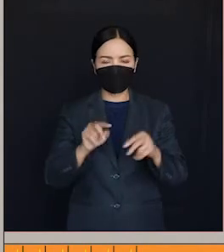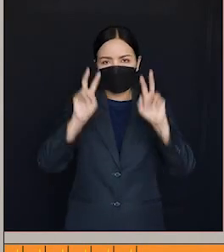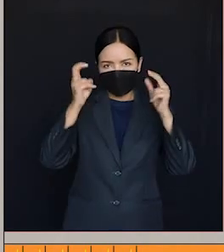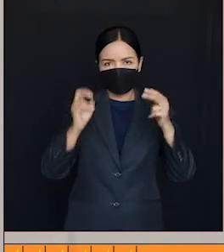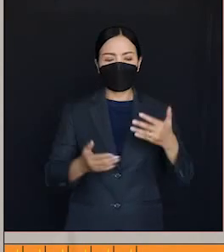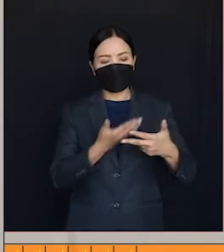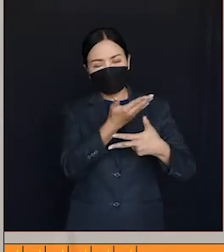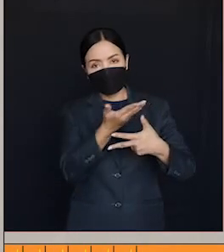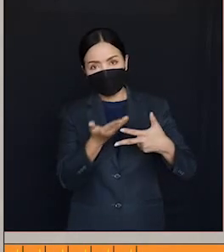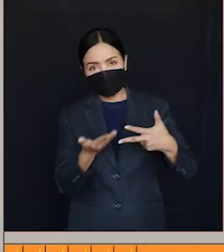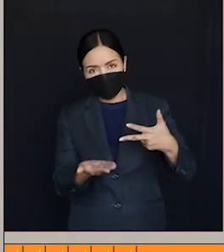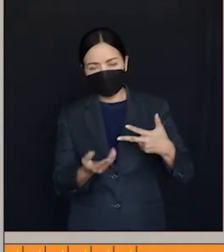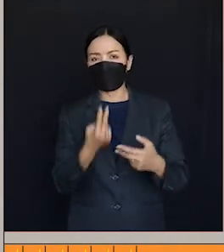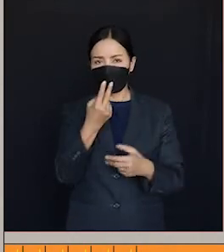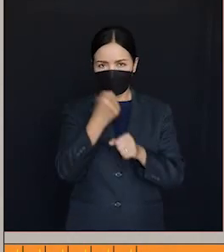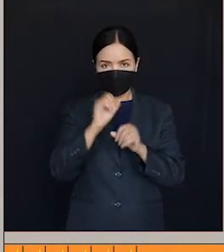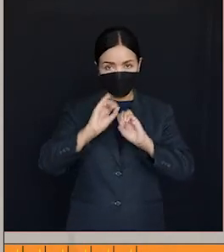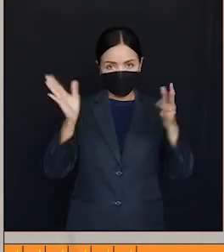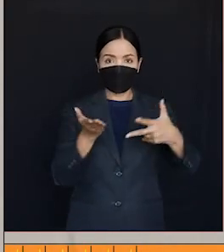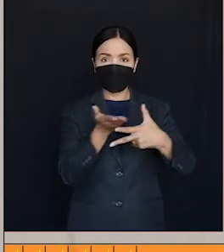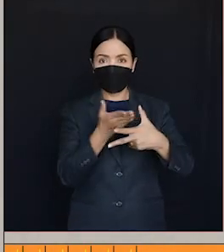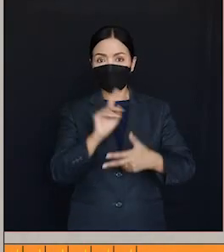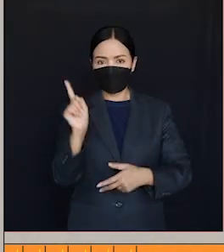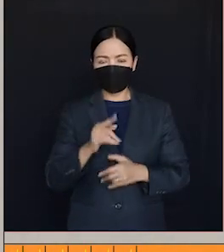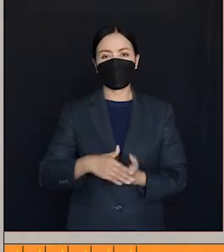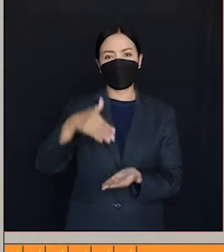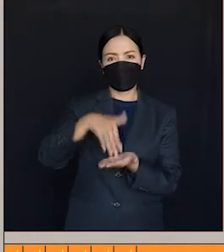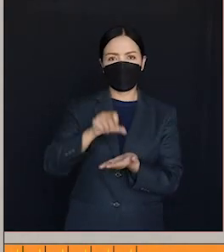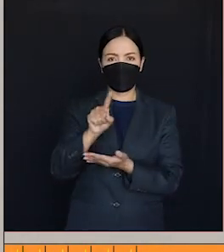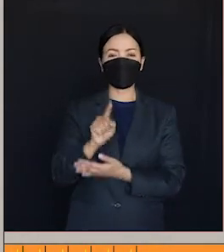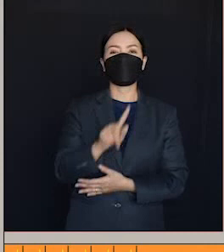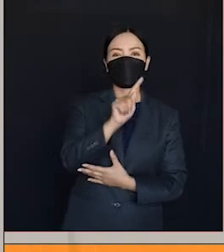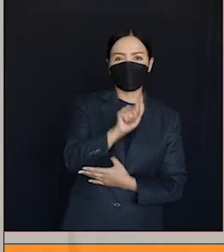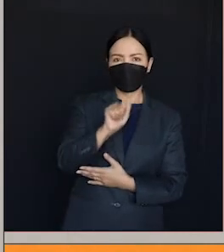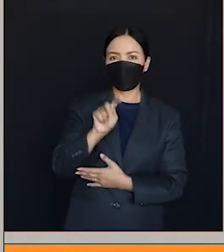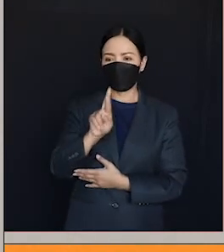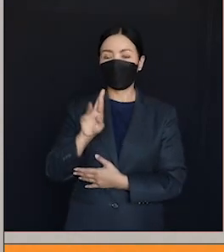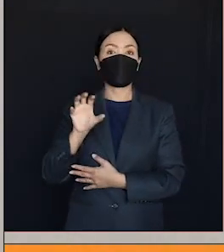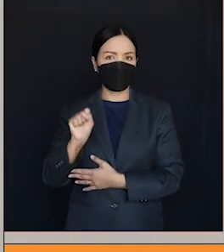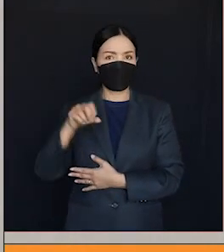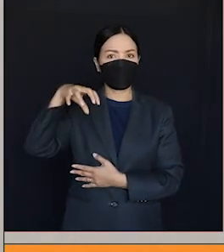เนี่ยนะคะงานที่ชัดๆออกมาคือเรื่องศูนย์ TTRS